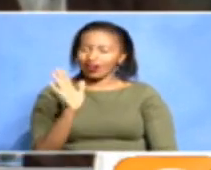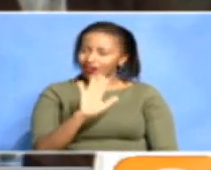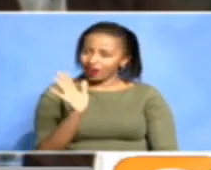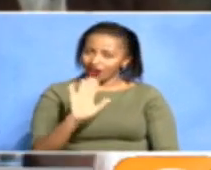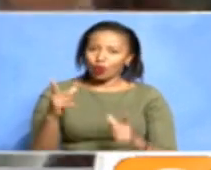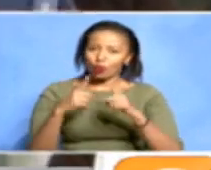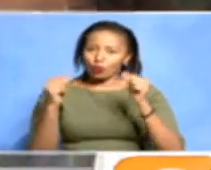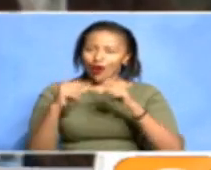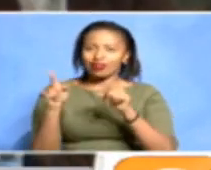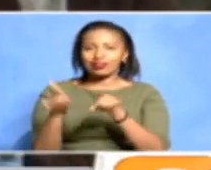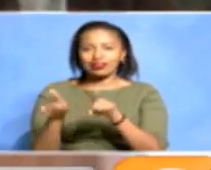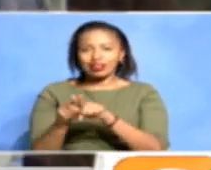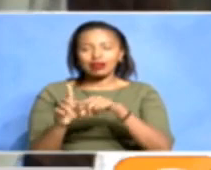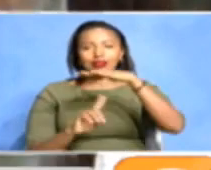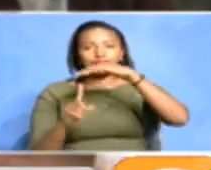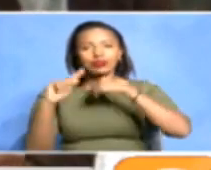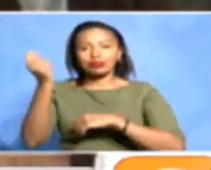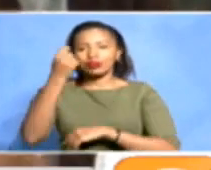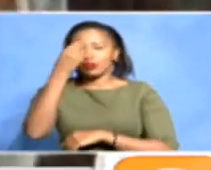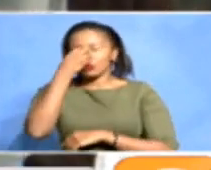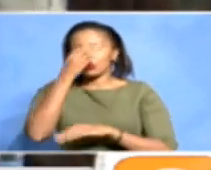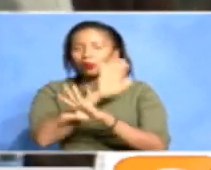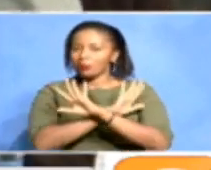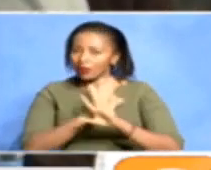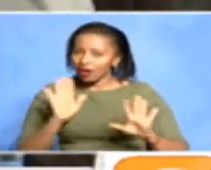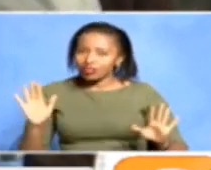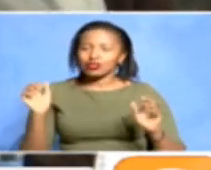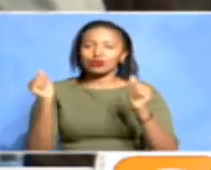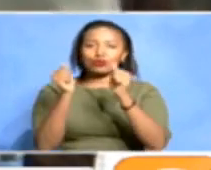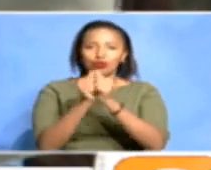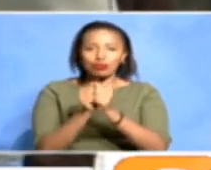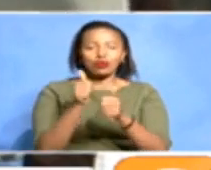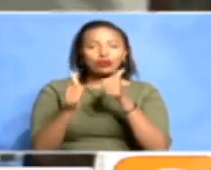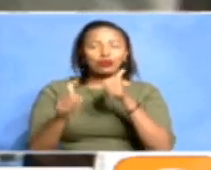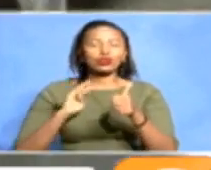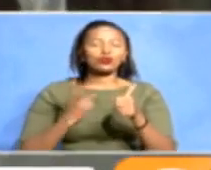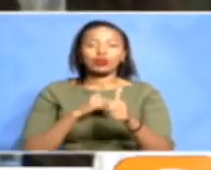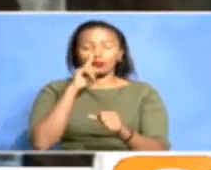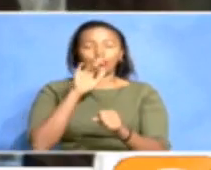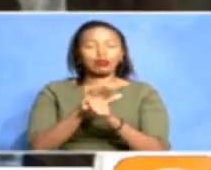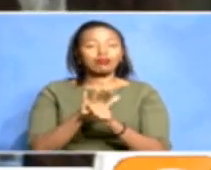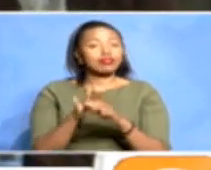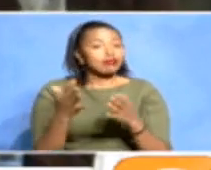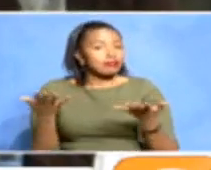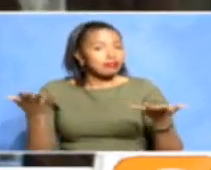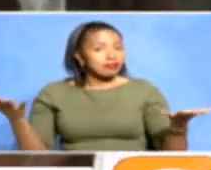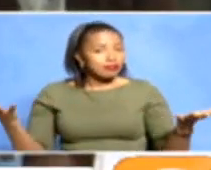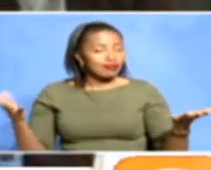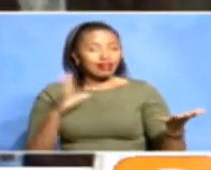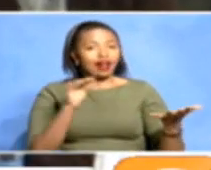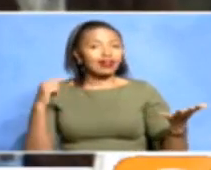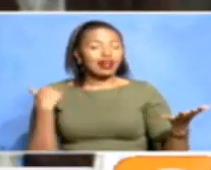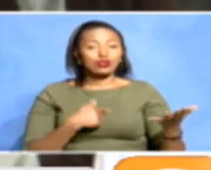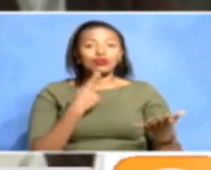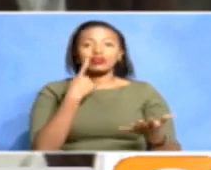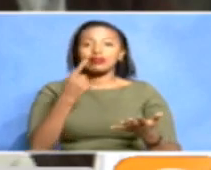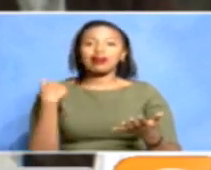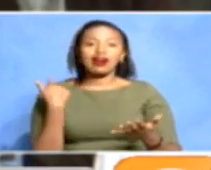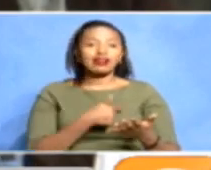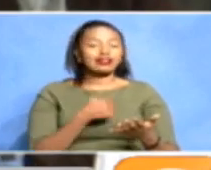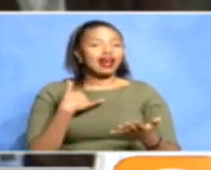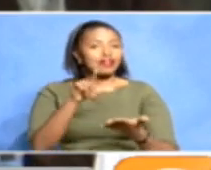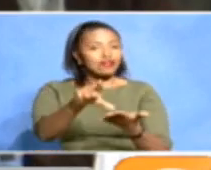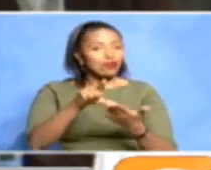hiyo barabara tu, William Ruto, kumi yetu ile tuliahidiana ama namna gani. Na sisi tulisema hatuna deni na